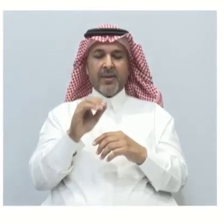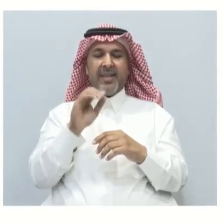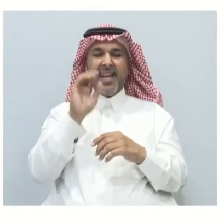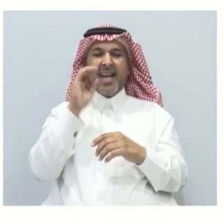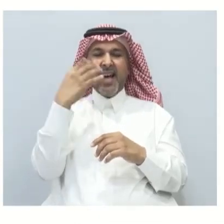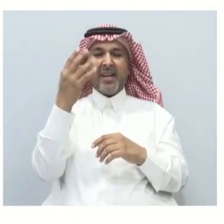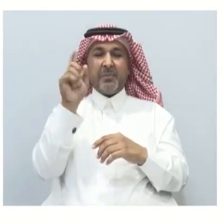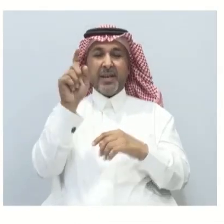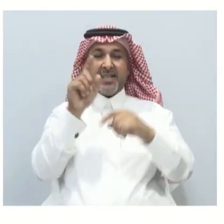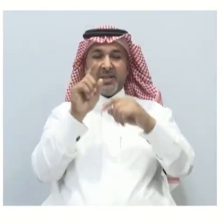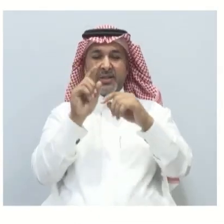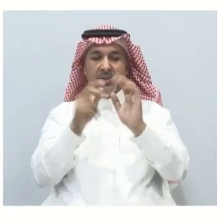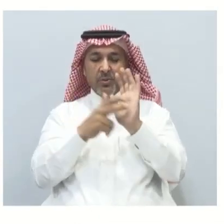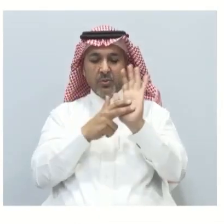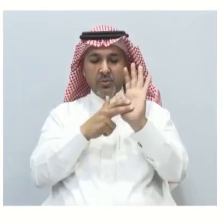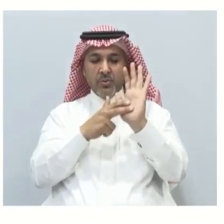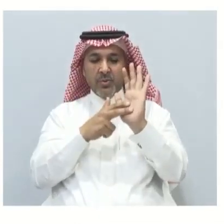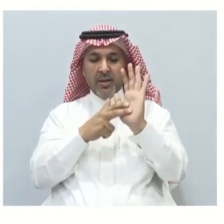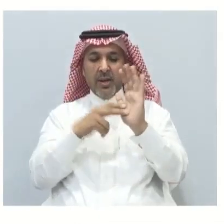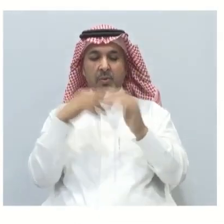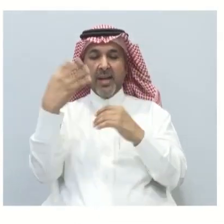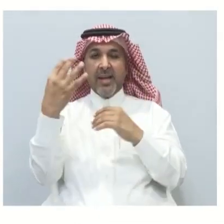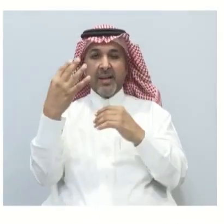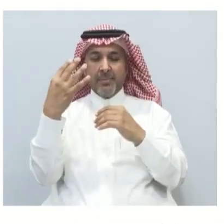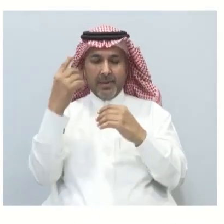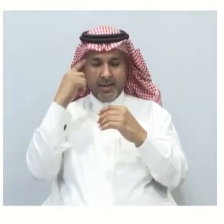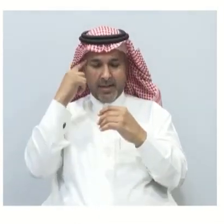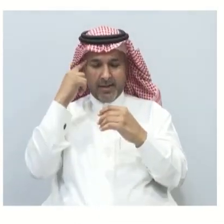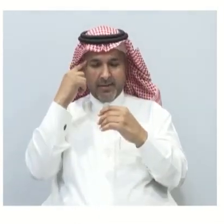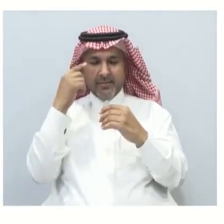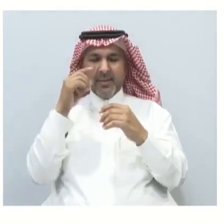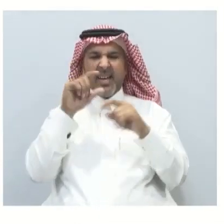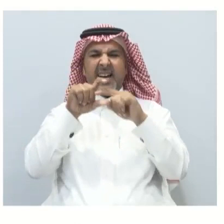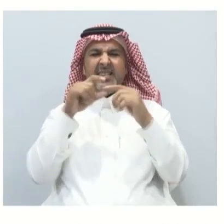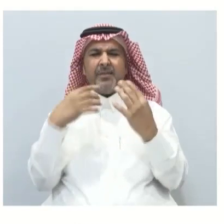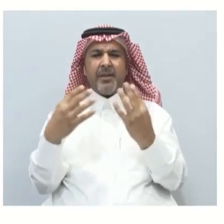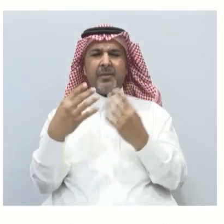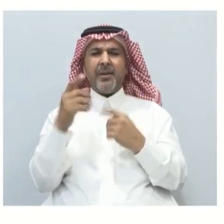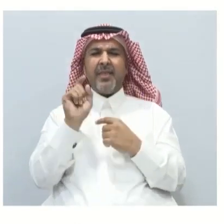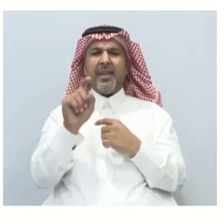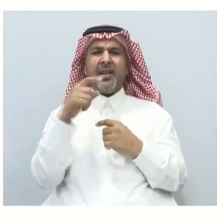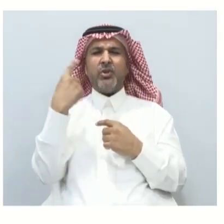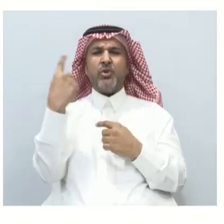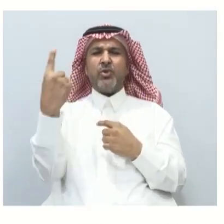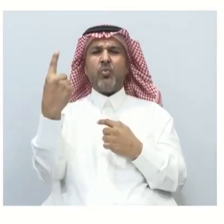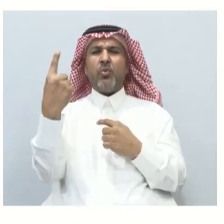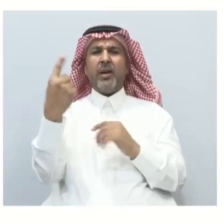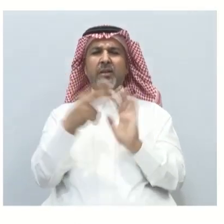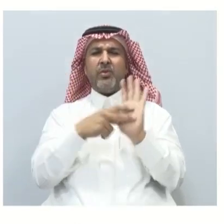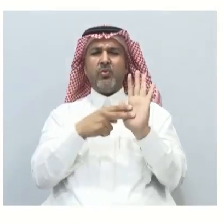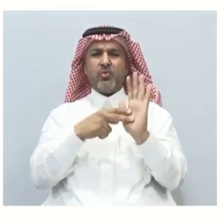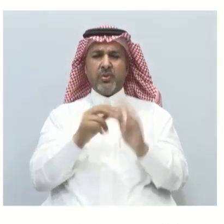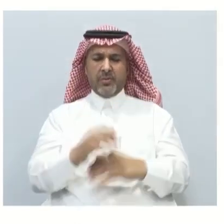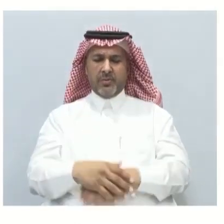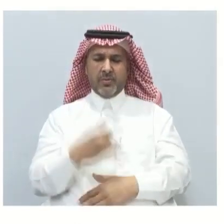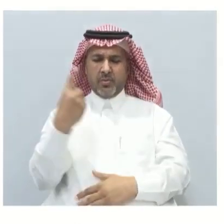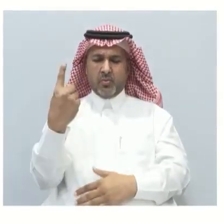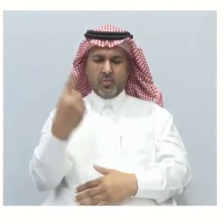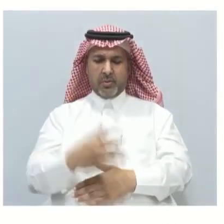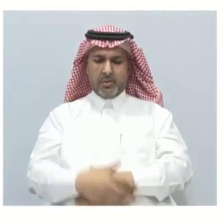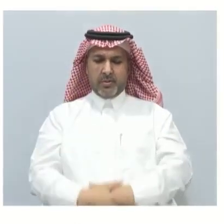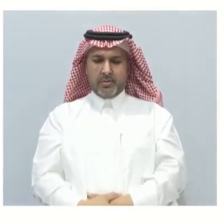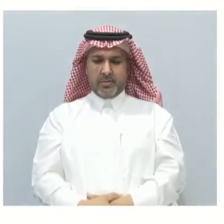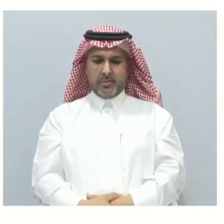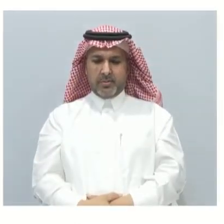تساوي 4 ننقل هذه للطرف الثاني و بالتالي حتصير موجب اين وبتالي يصير اربعه وبالتالي فان الاكس يساوي